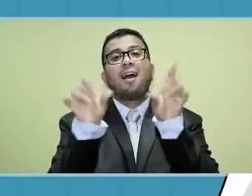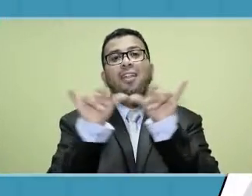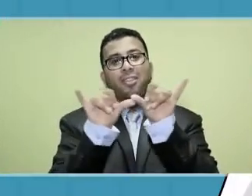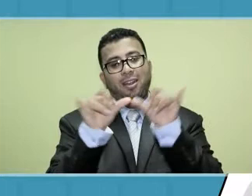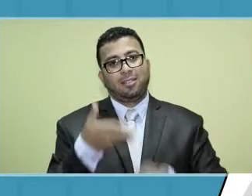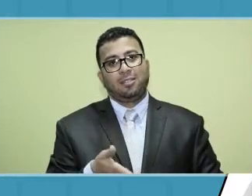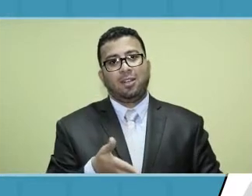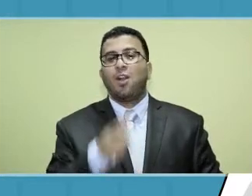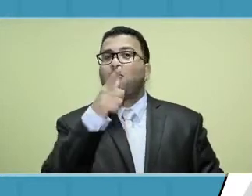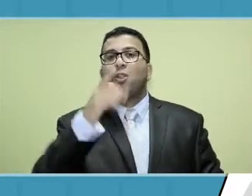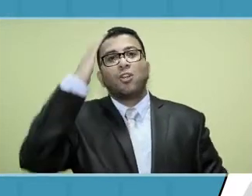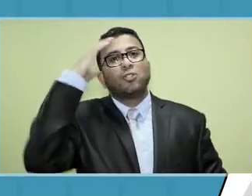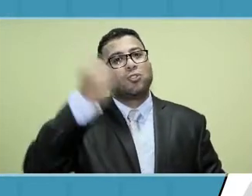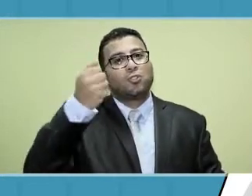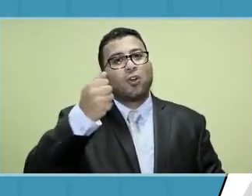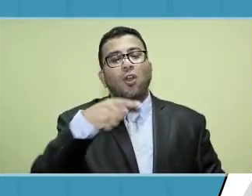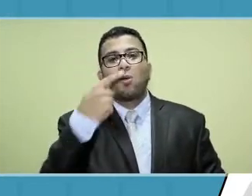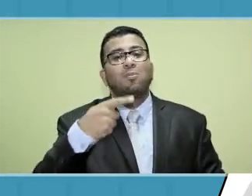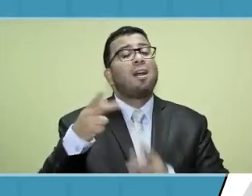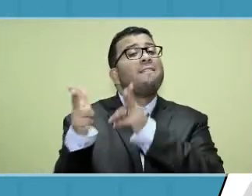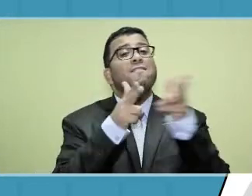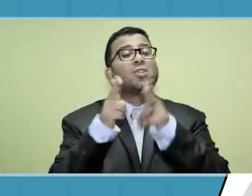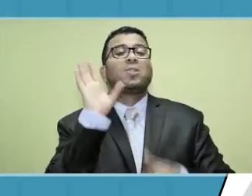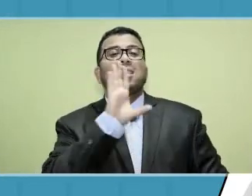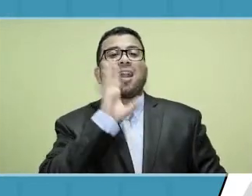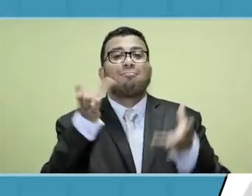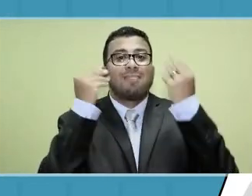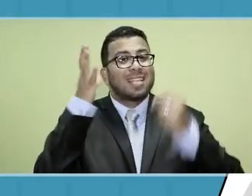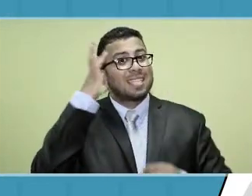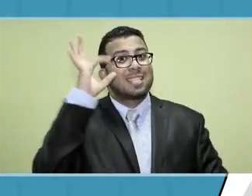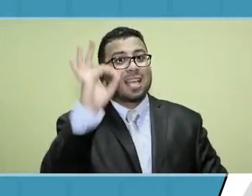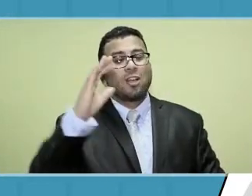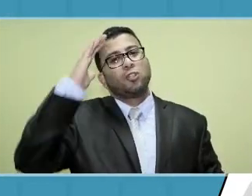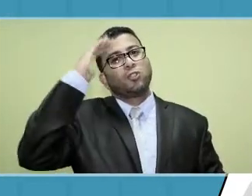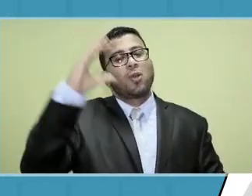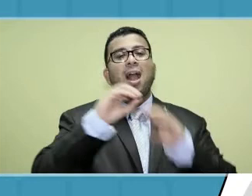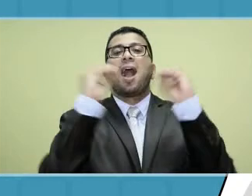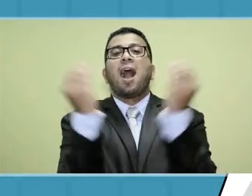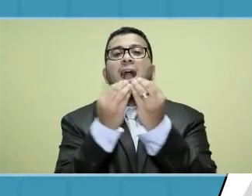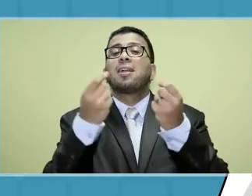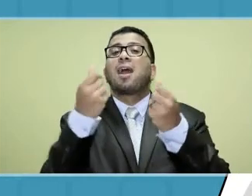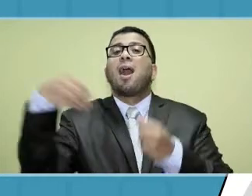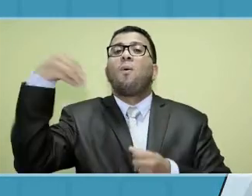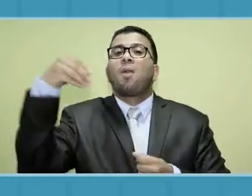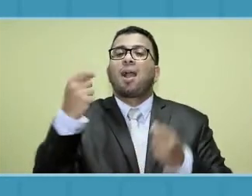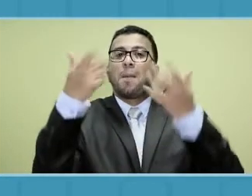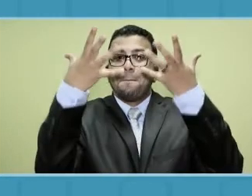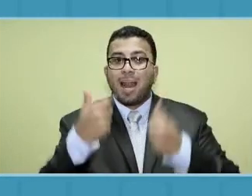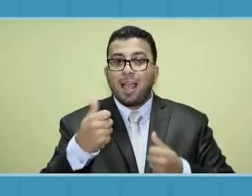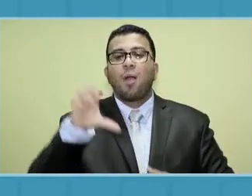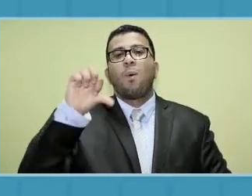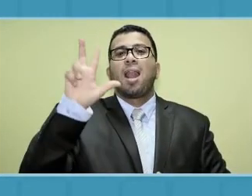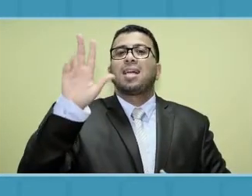licensing@ska.ae. شكرا لاستخدامكم الفيديو التعليمي للخدمات الذكية من هيئة الأوراق المالية والسلع.